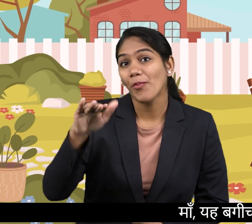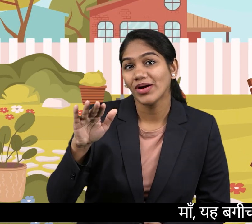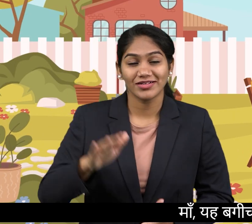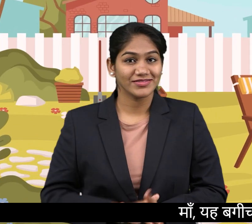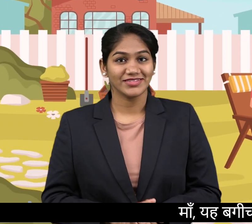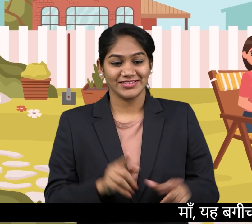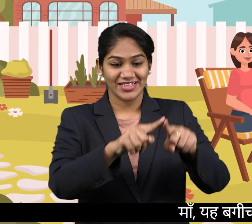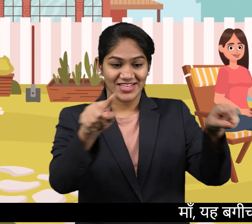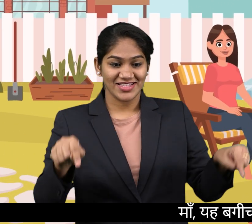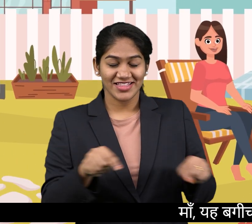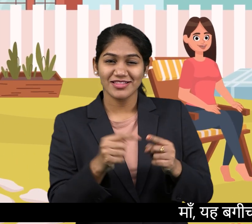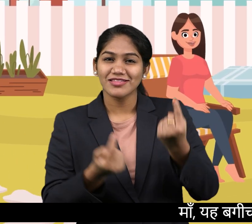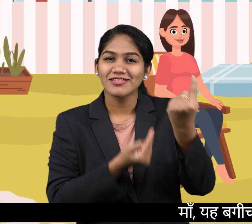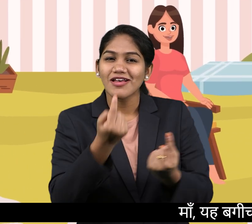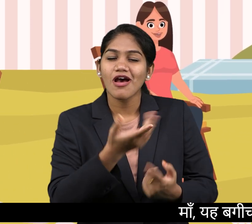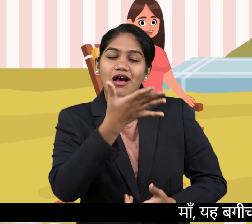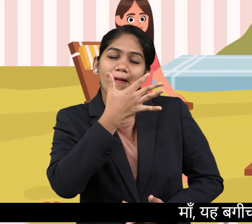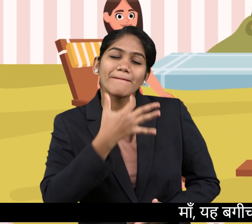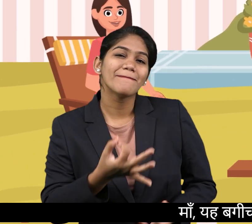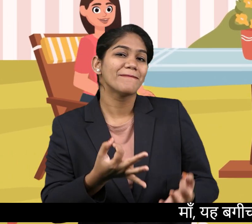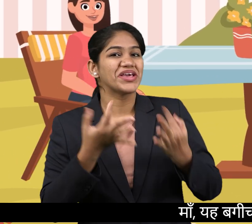यह बगीचा कितना सुंदर लग रहा है।